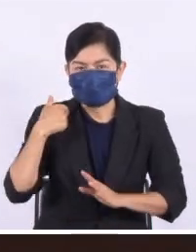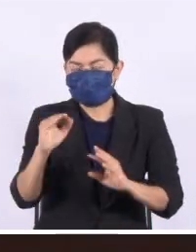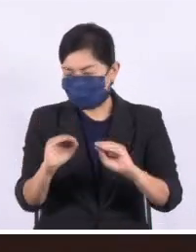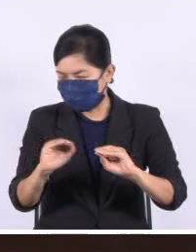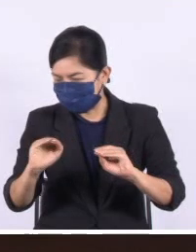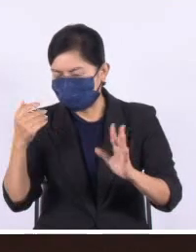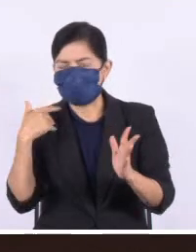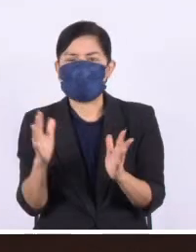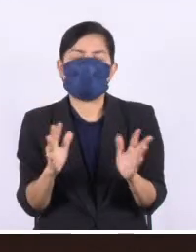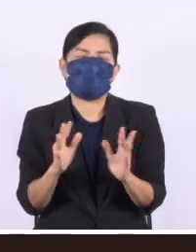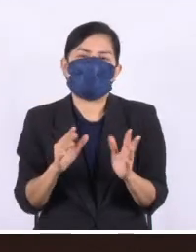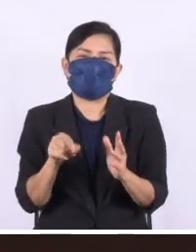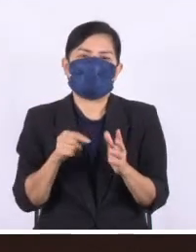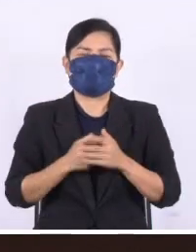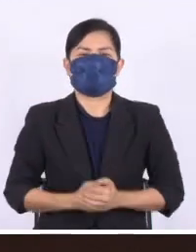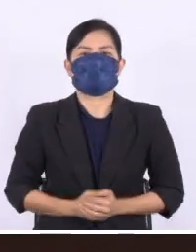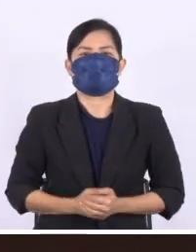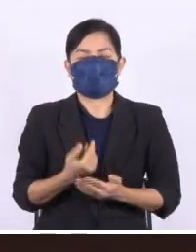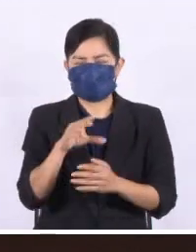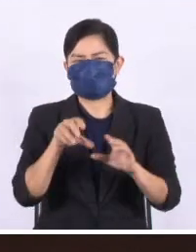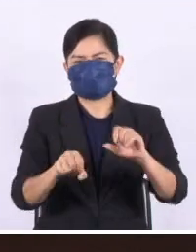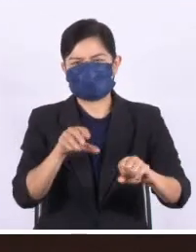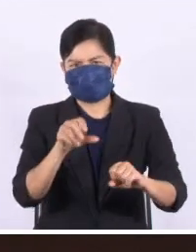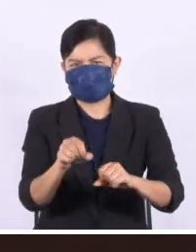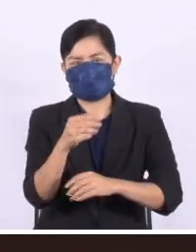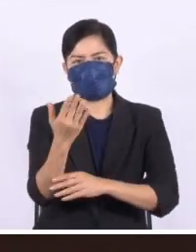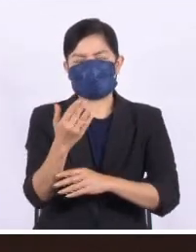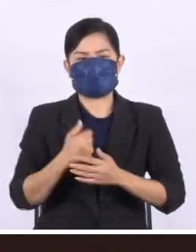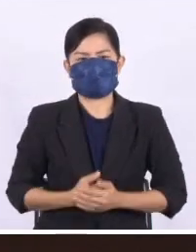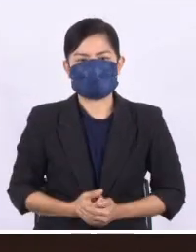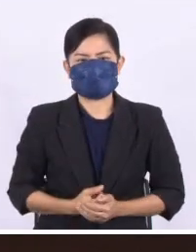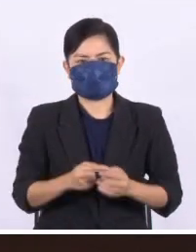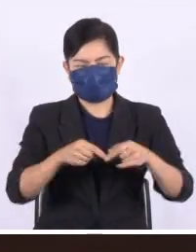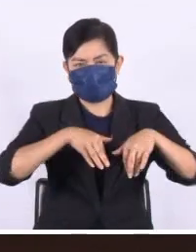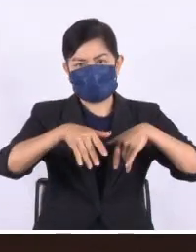เป็นอย่างต่ำๆก็ไม่ตายใช่มั้ยเนี่ยก็ชาวบ้านแถบนั้นก็จะเดือดร้อนและชาวบ้านแถบนั้นก็จดเลขอั้นด้วยเขาส่งค่ะ